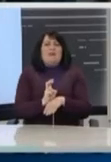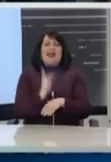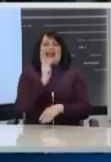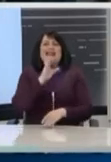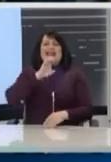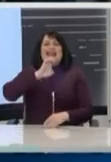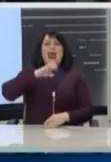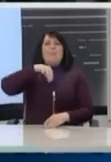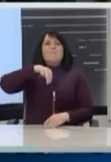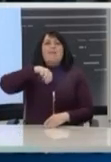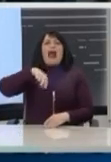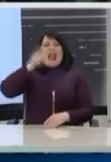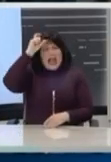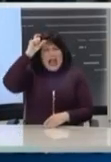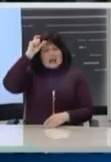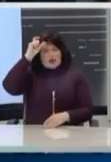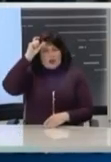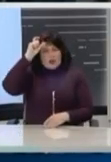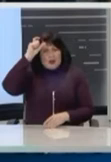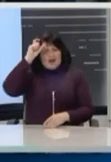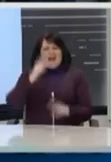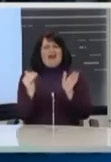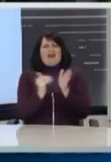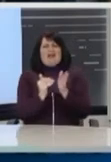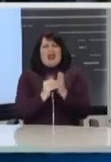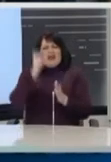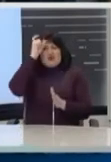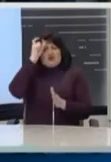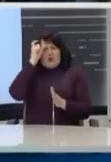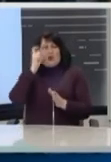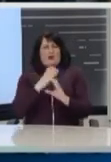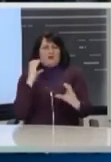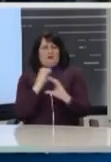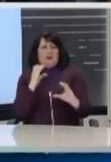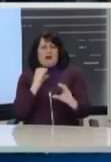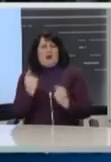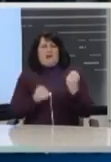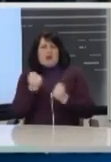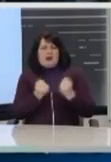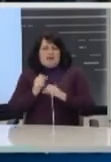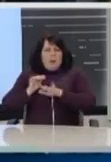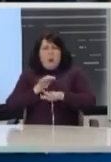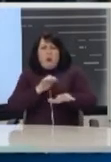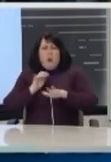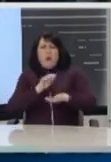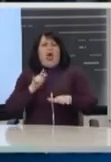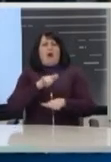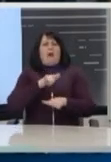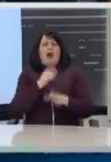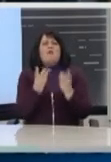Ατατούρκ. Και χιλιάδες Τούρκοι, οι οποίοι είχαν έρθει με τουριστικά λεωφορεία, γιοταχή και